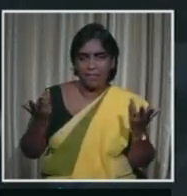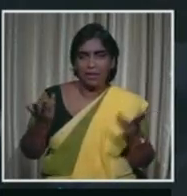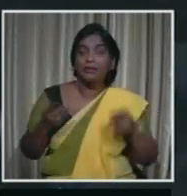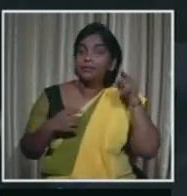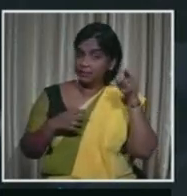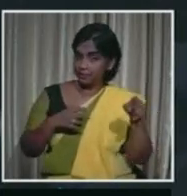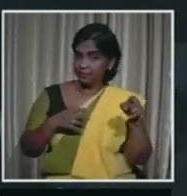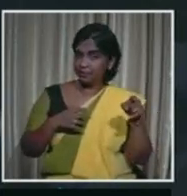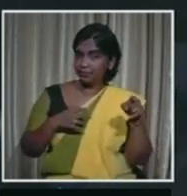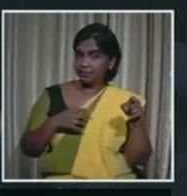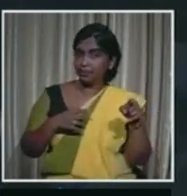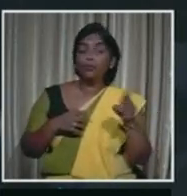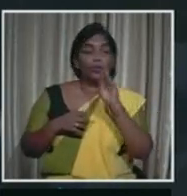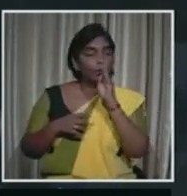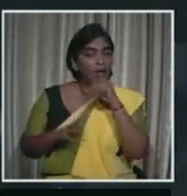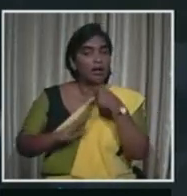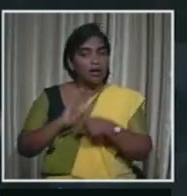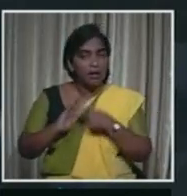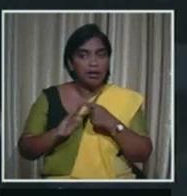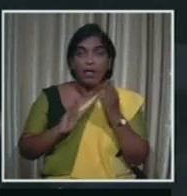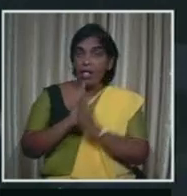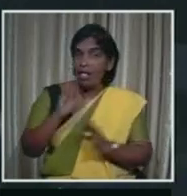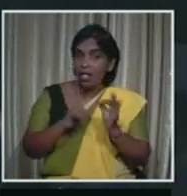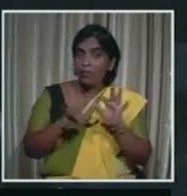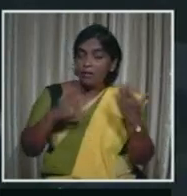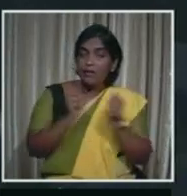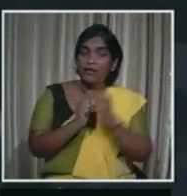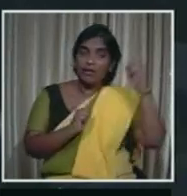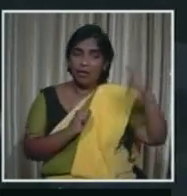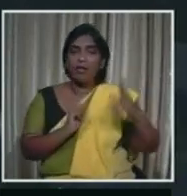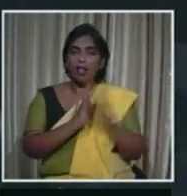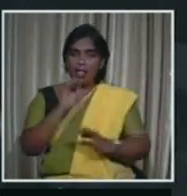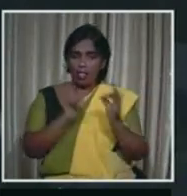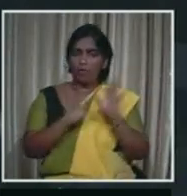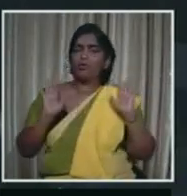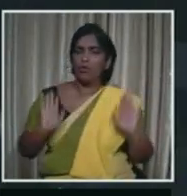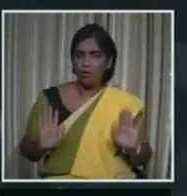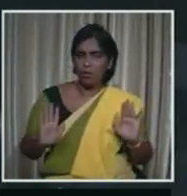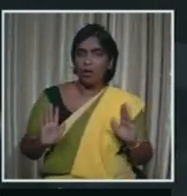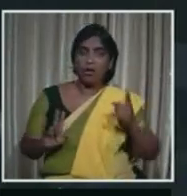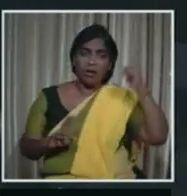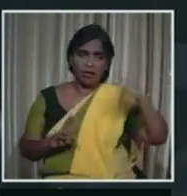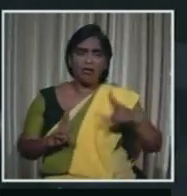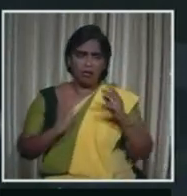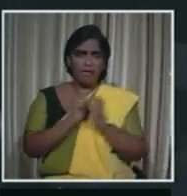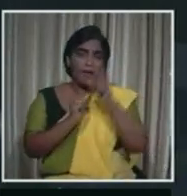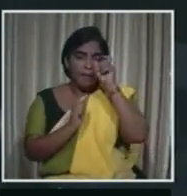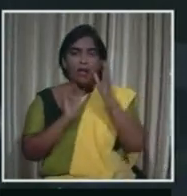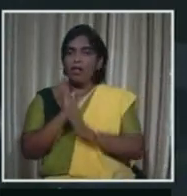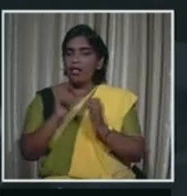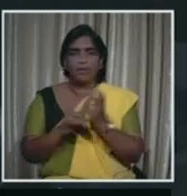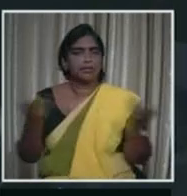ඒක එක්කෝ මේ රටේ ඇමතිවරයා නැත්තම් වැඩවලන ඇමතිවරයෙක් ඉන්න ඕනේ එහෙම නැත්තම් නියෝජ්‍ය ඇමතිවරයෙක් ඉන්න ඕනේ එහෙම කෙනෙක්